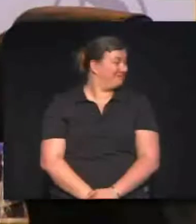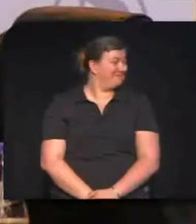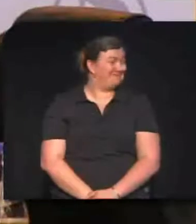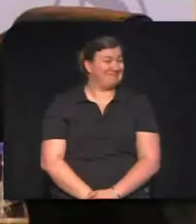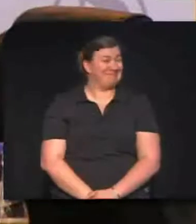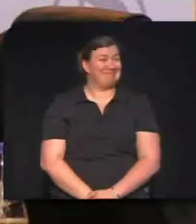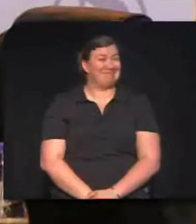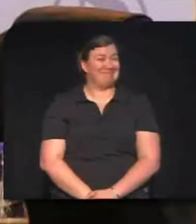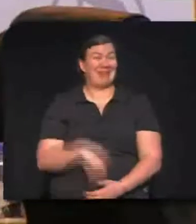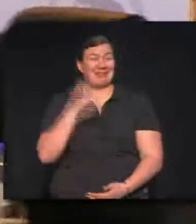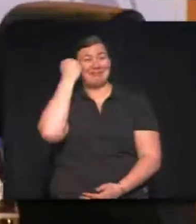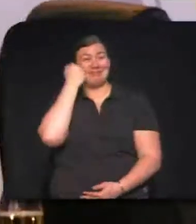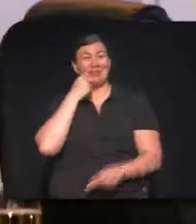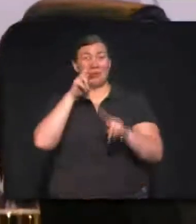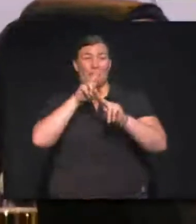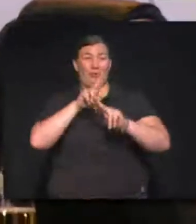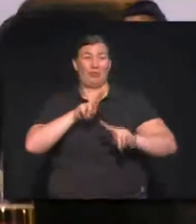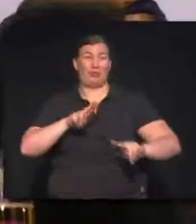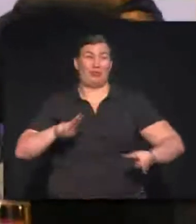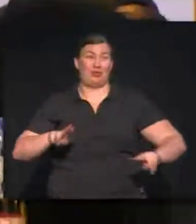ich möchte bitte Ruhe